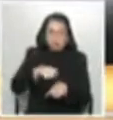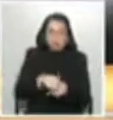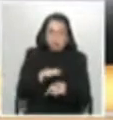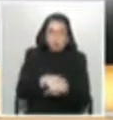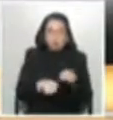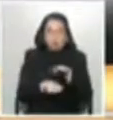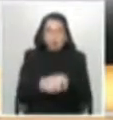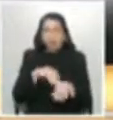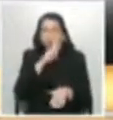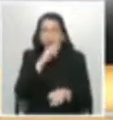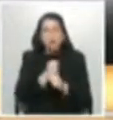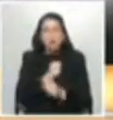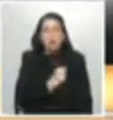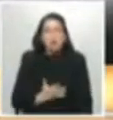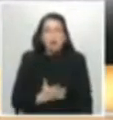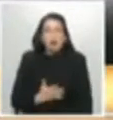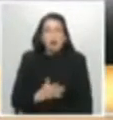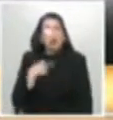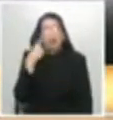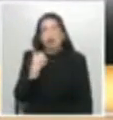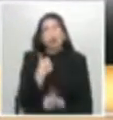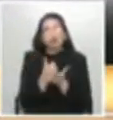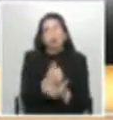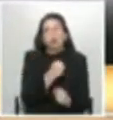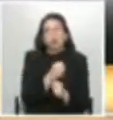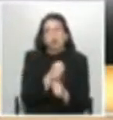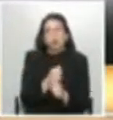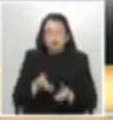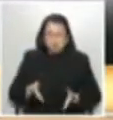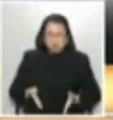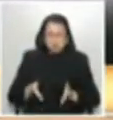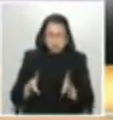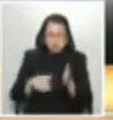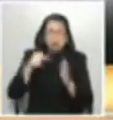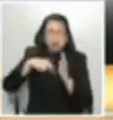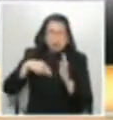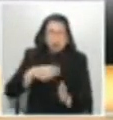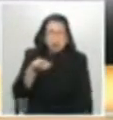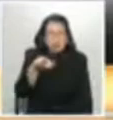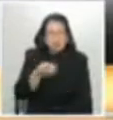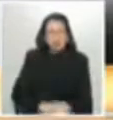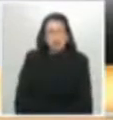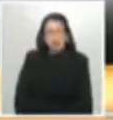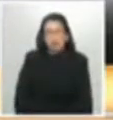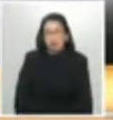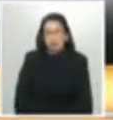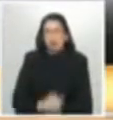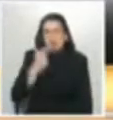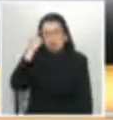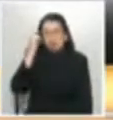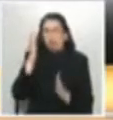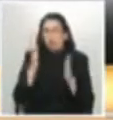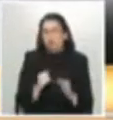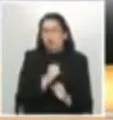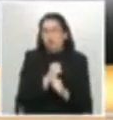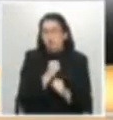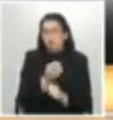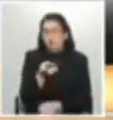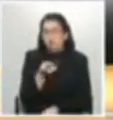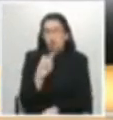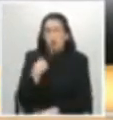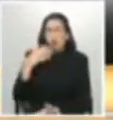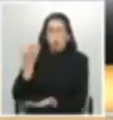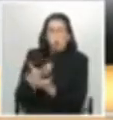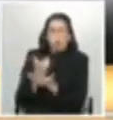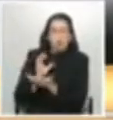ให้ใครช่วยซ่อมเรื่องซ่อมเรื่องใหญ่ทางหลวงชนบทเนี่ยซ่อมได้น้อยนะครับเพราะว่าไม่มีผมเข้าใจว่าเจ้าหน้าที่น้อยด้วยนะครับเ